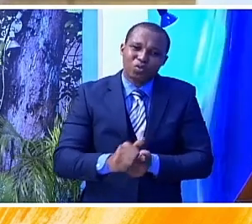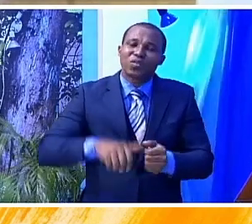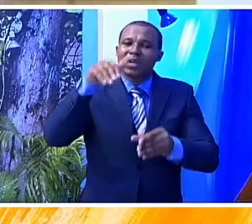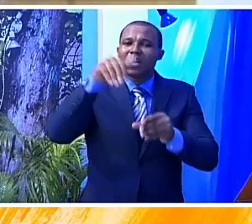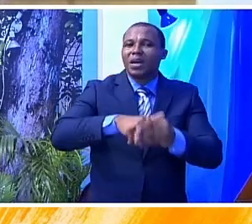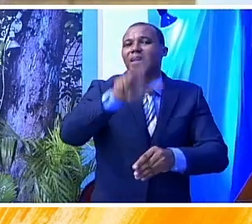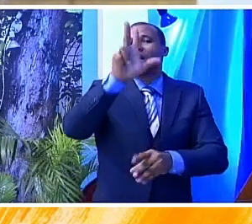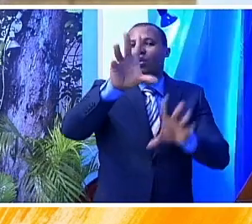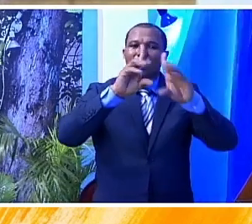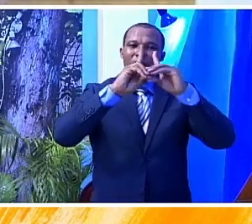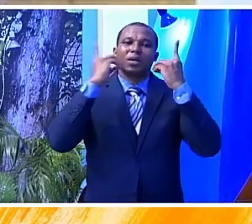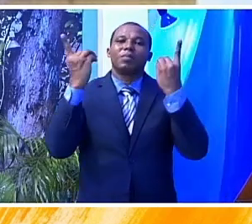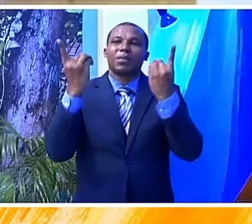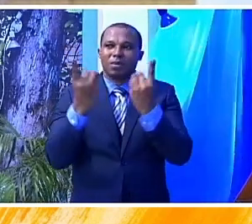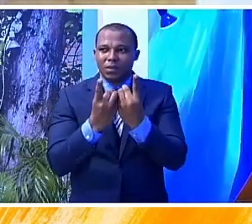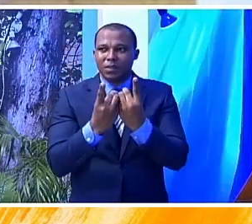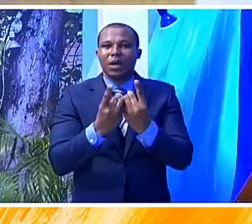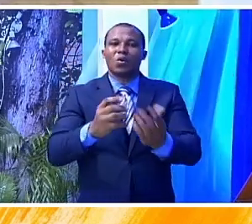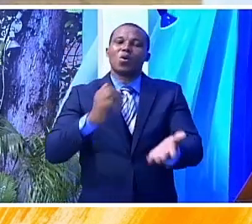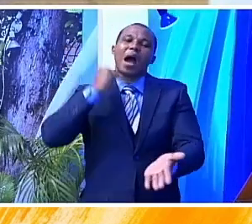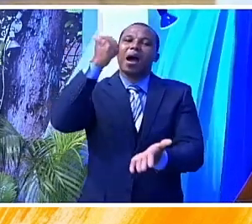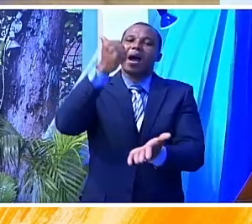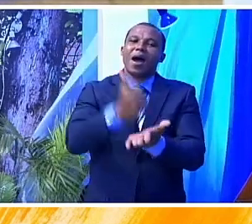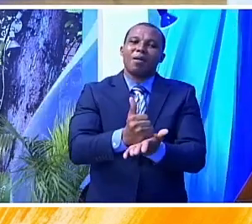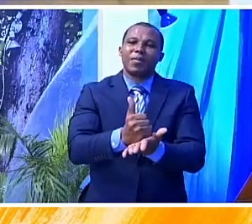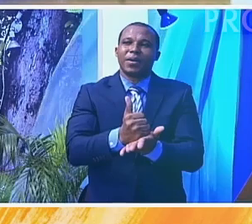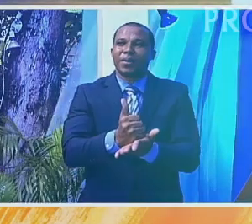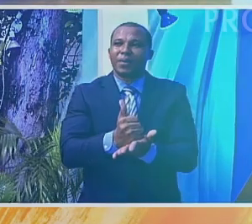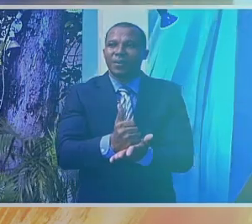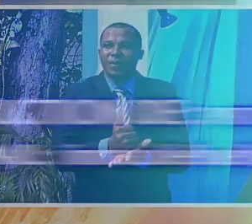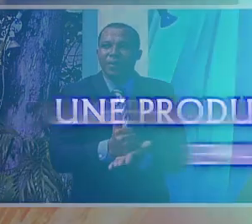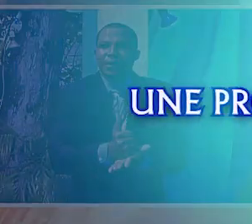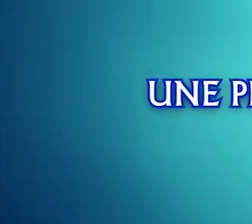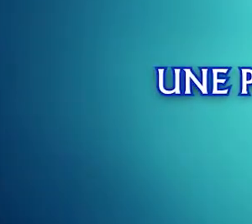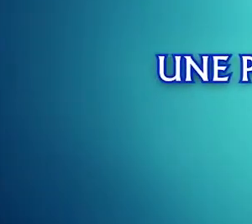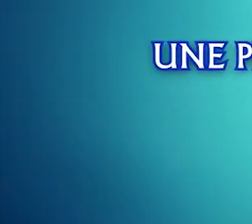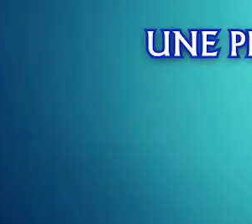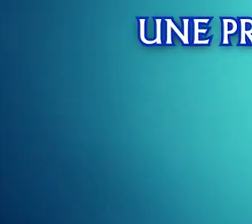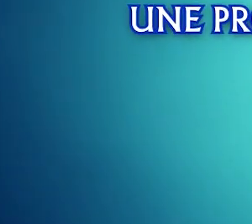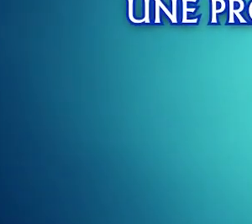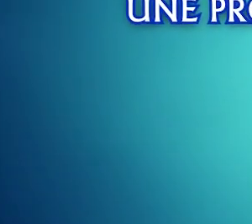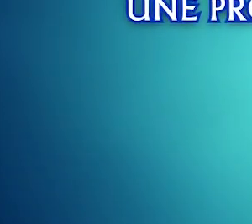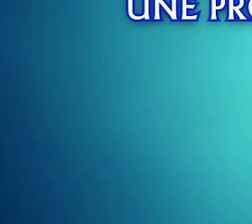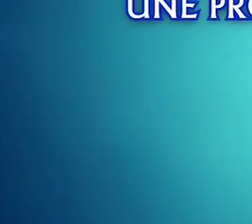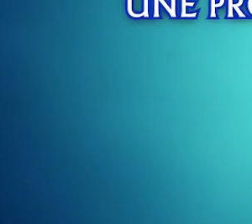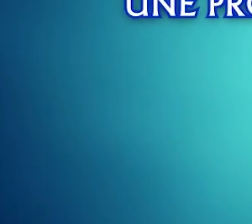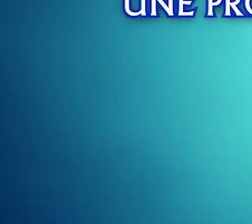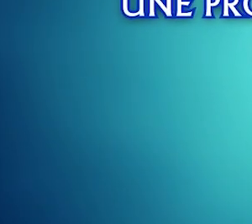chemin vers la divinité. Amen. Amen.